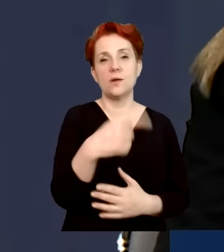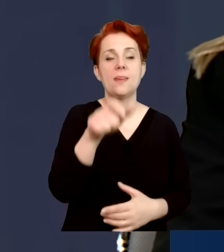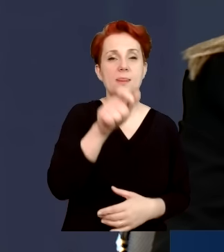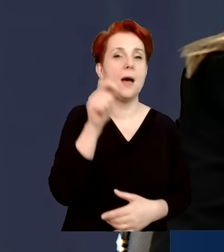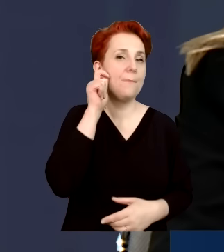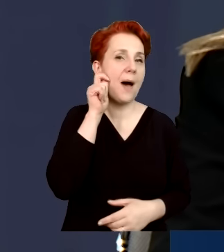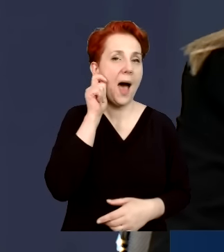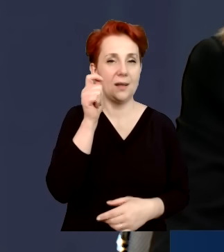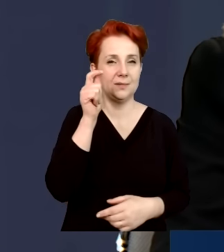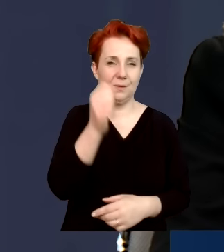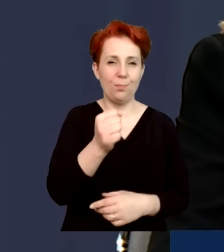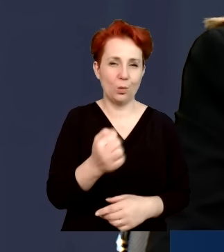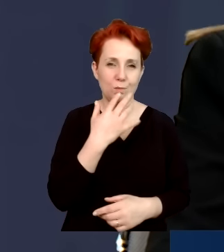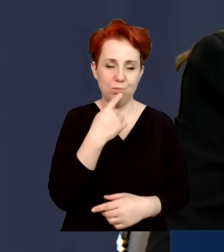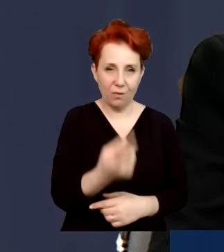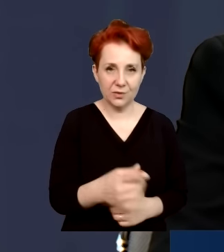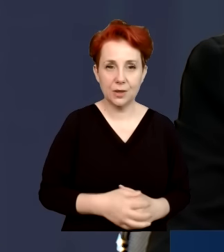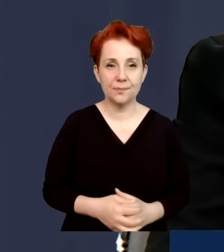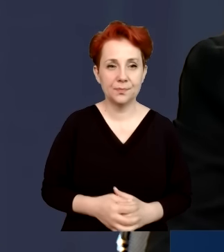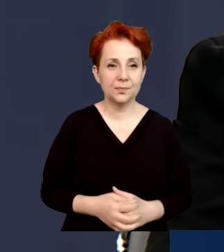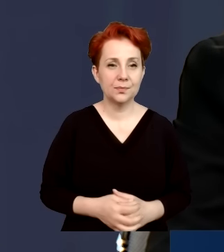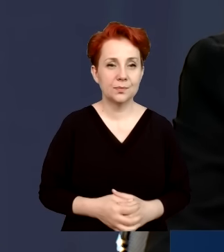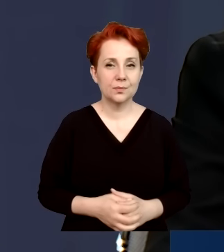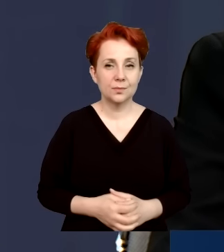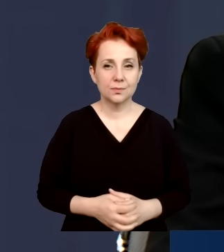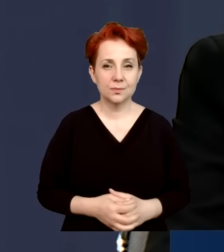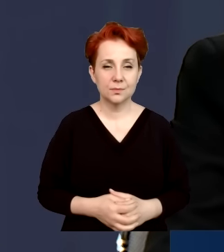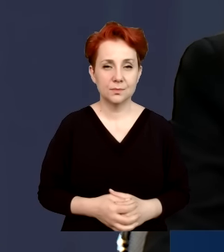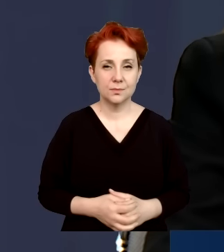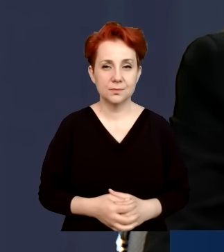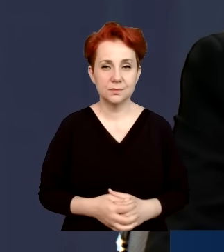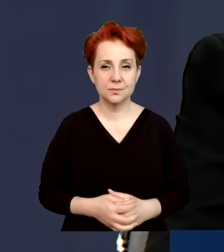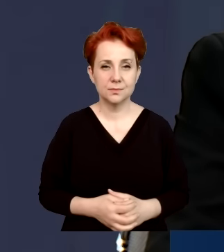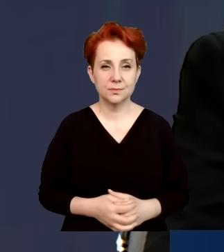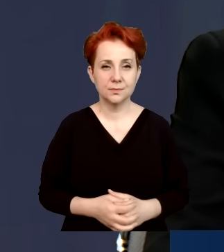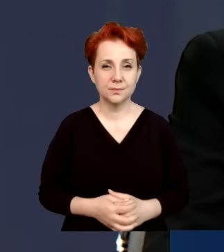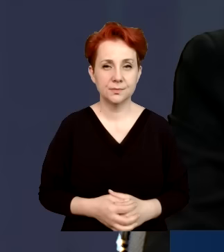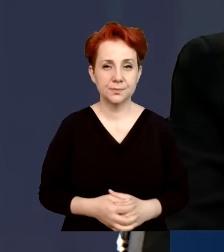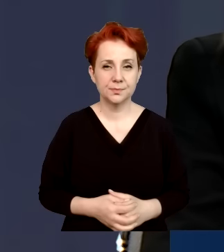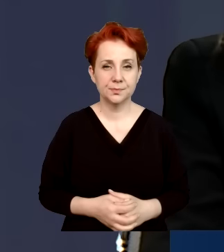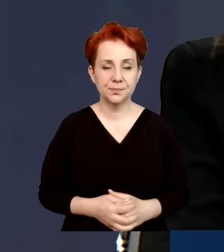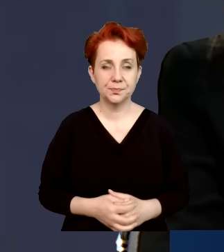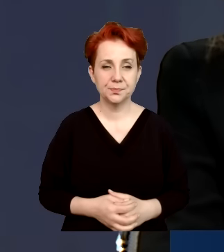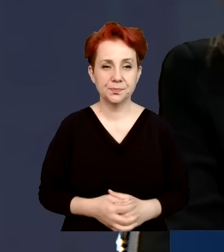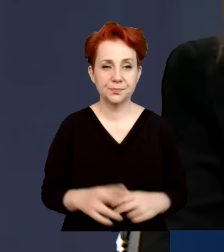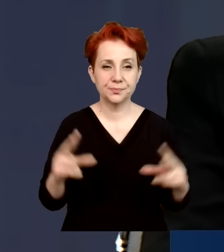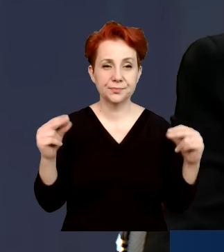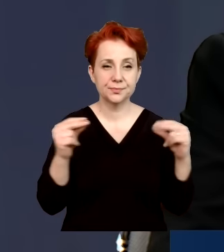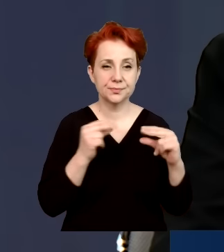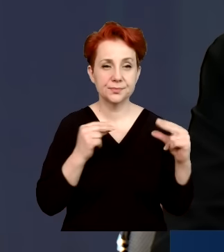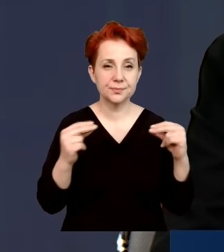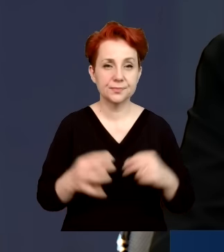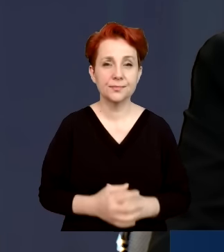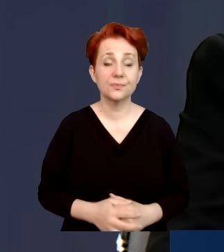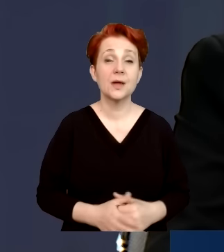głos zabrała. To pan poseł w tym względzie ale jest przygotowany. Mieliśmy już przeglądam X po prostu. Sędziów na telefon. Teraz